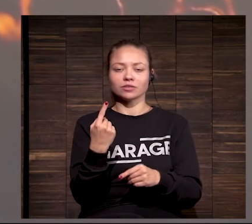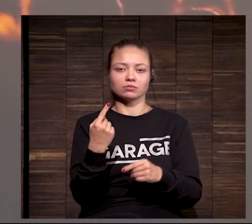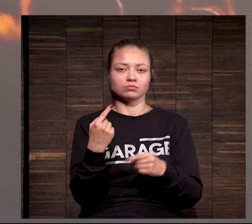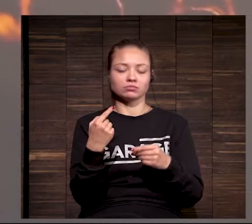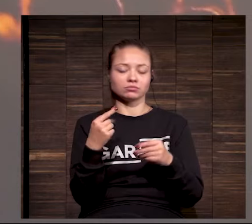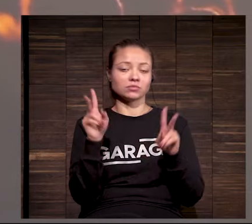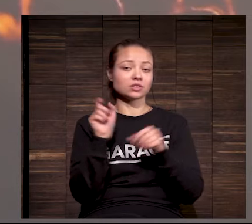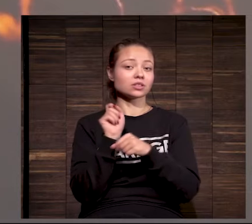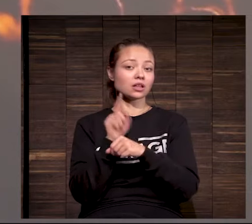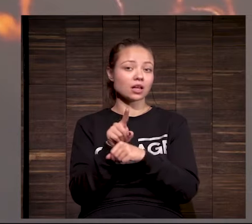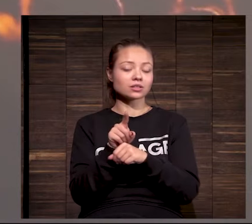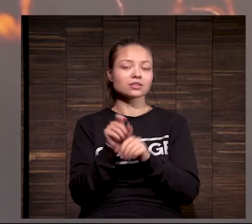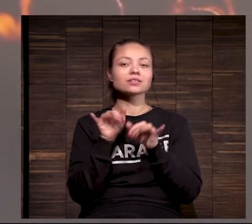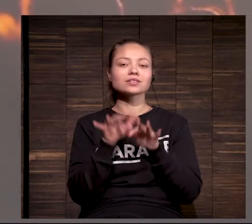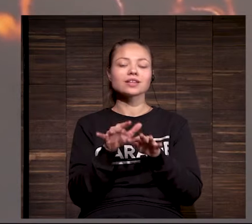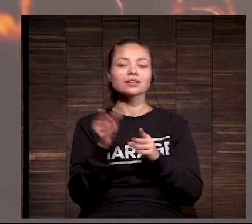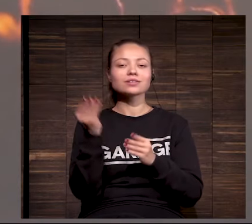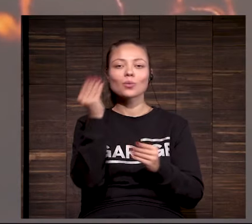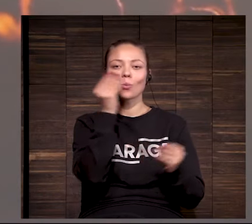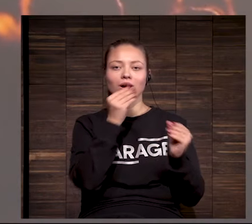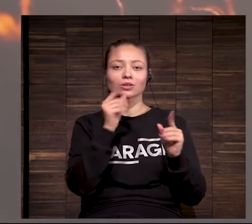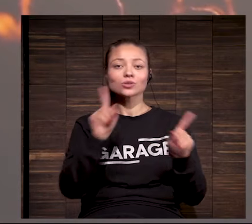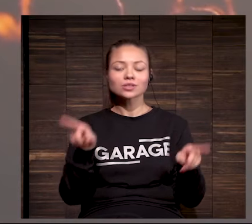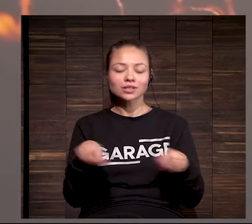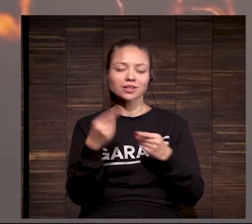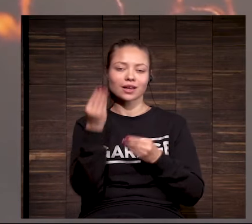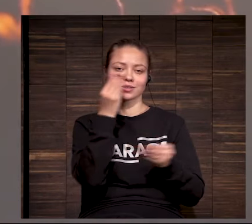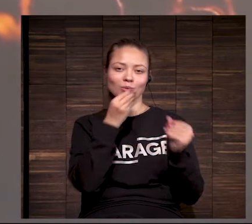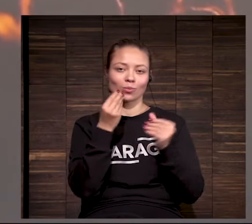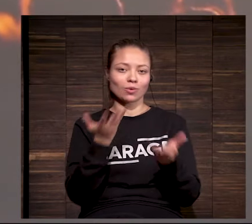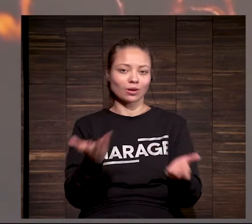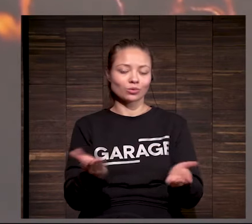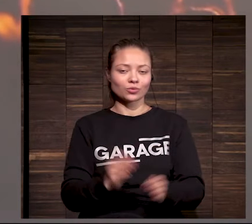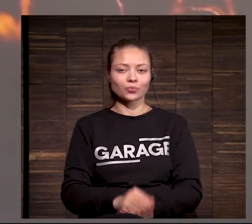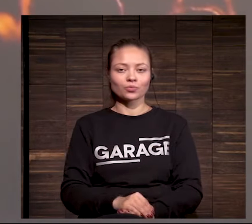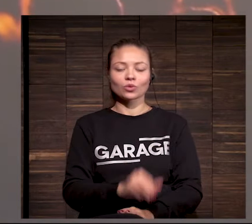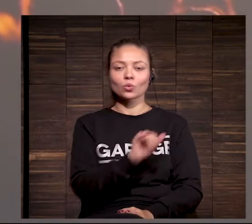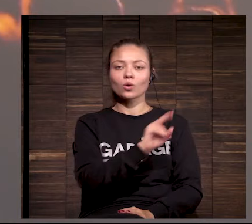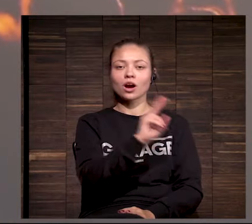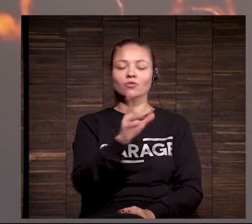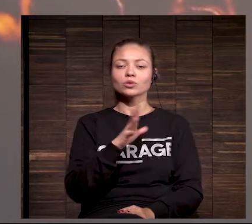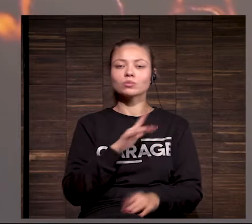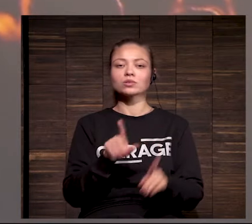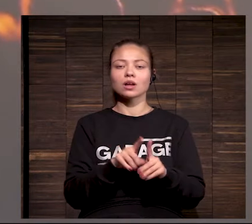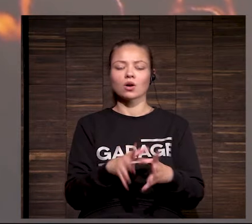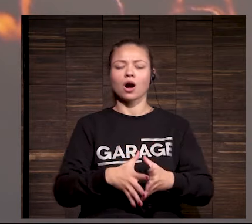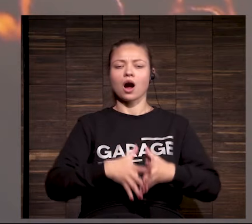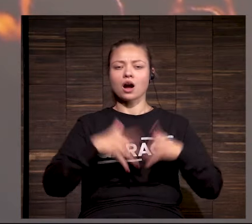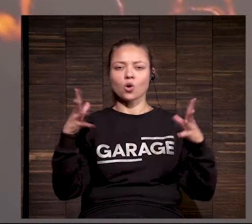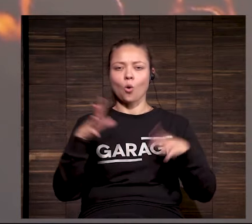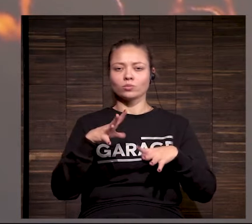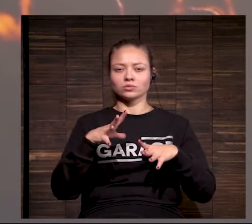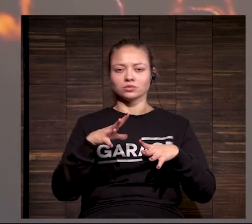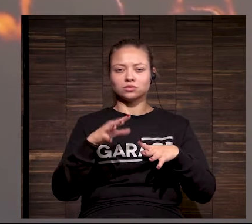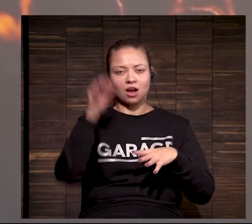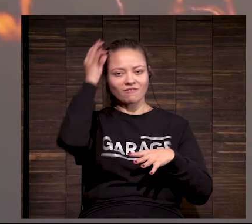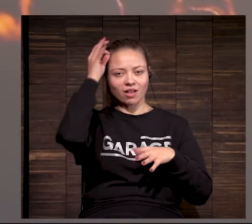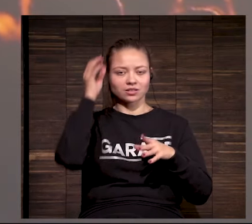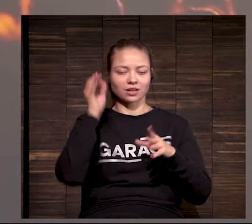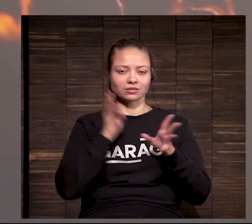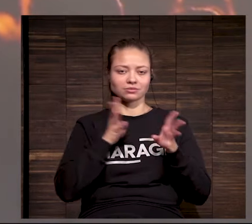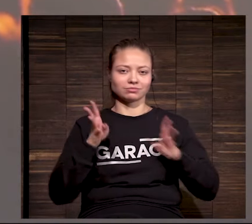сделайте магию создайте маги у кого-то был такой огромный волосатый монстр который